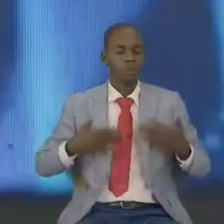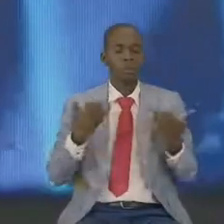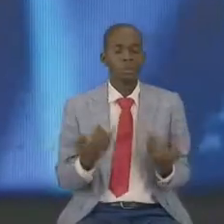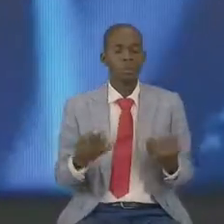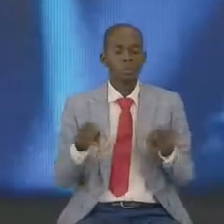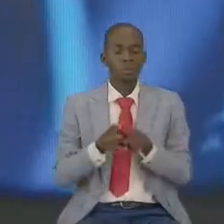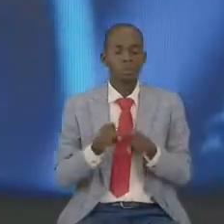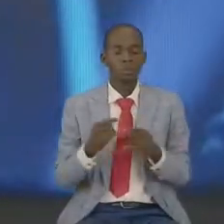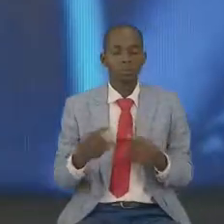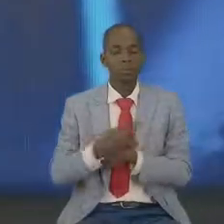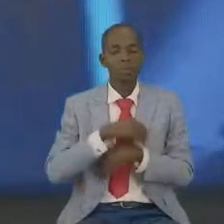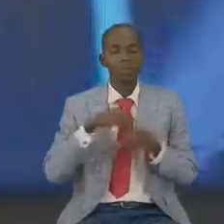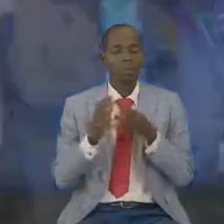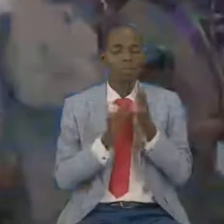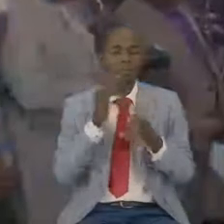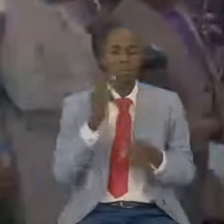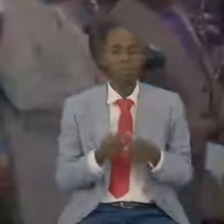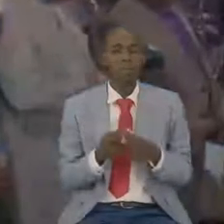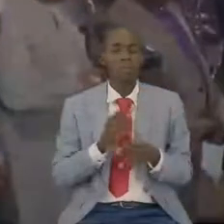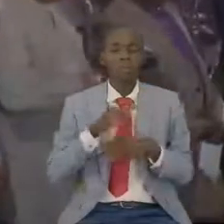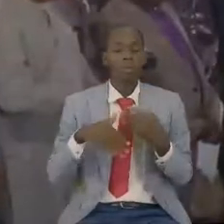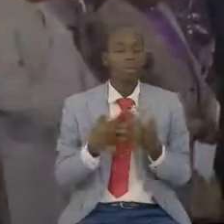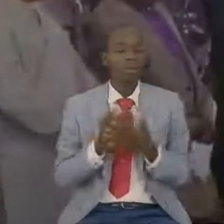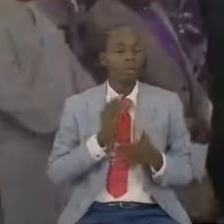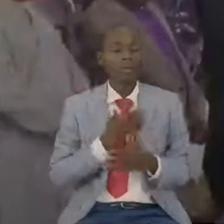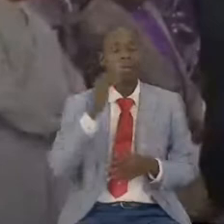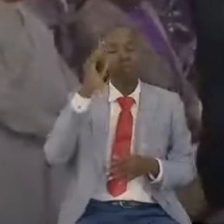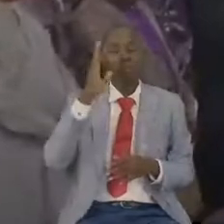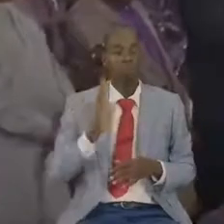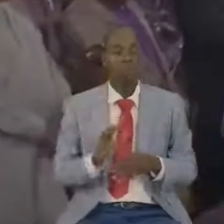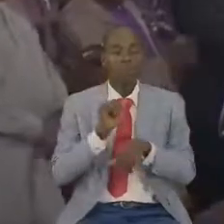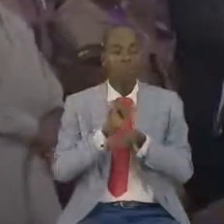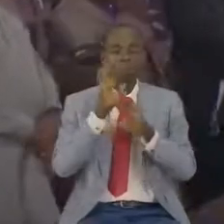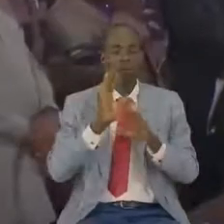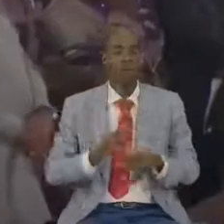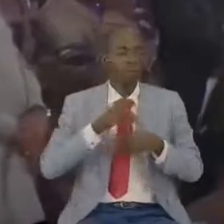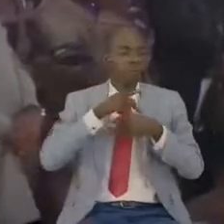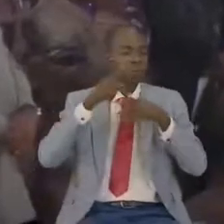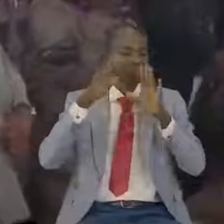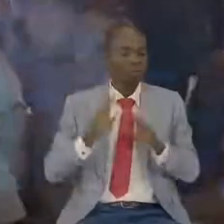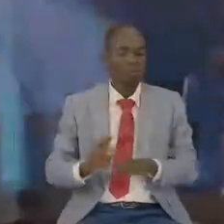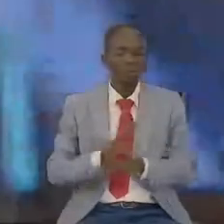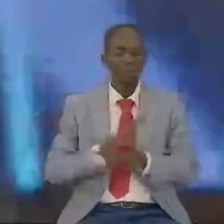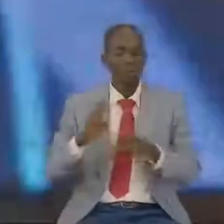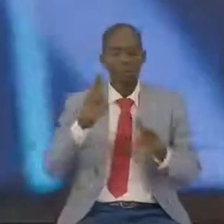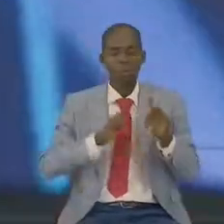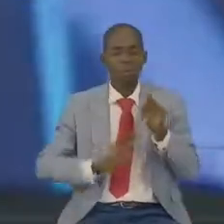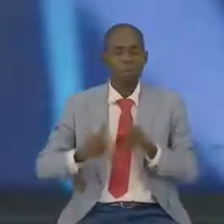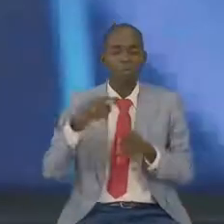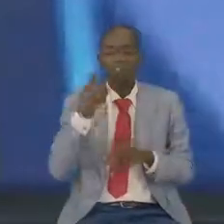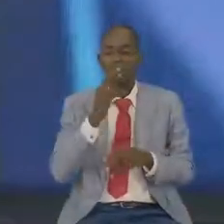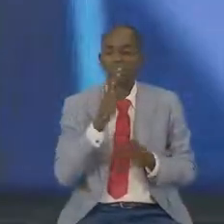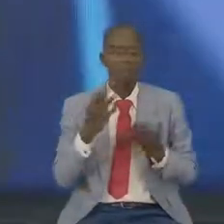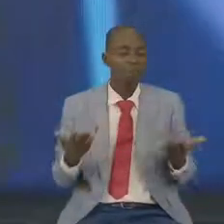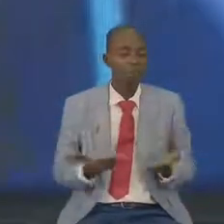au nom de Jésus. Tous nos ministres, nos ouvriers, nos professionnels, nos hommes d'affaires qui sont ici et